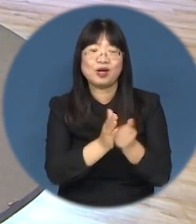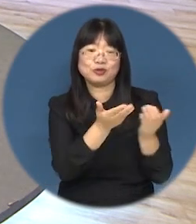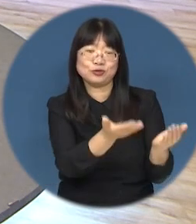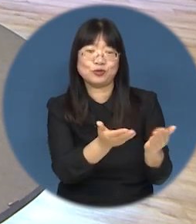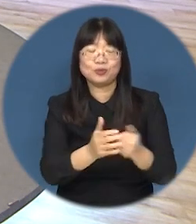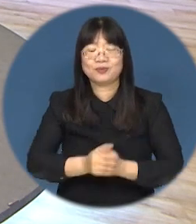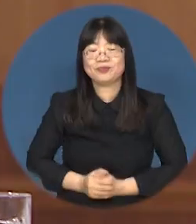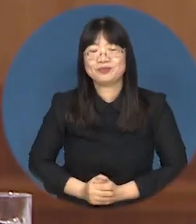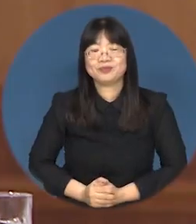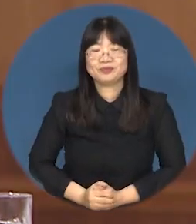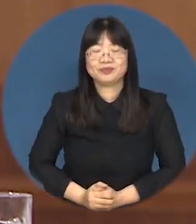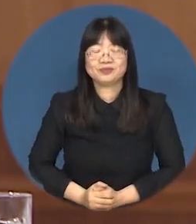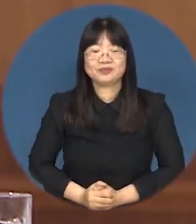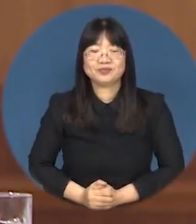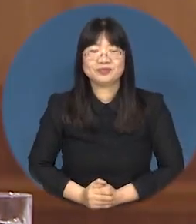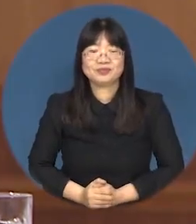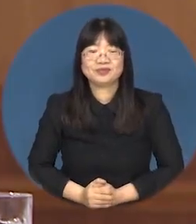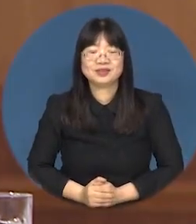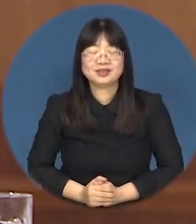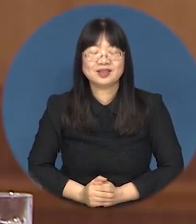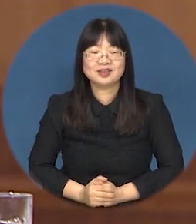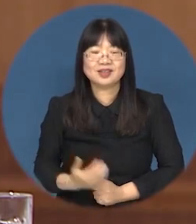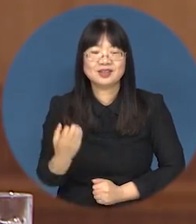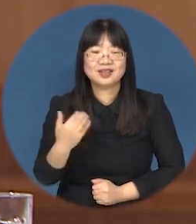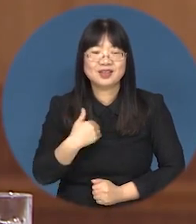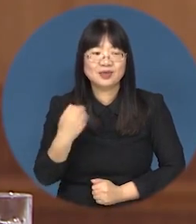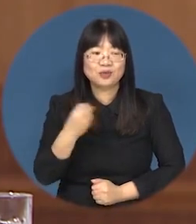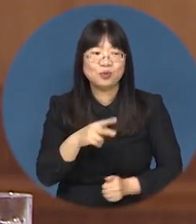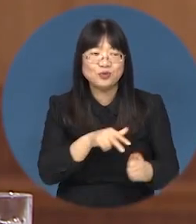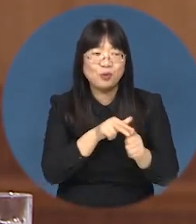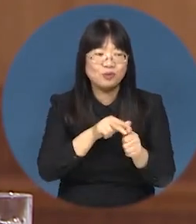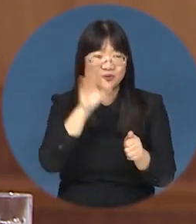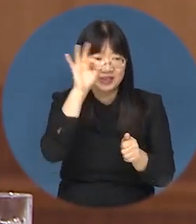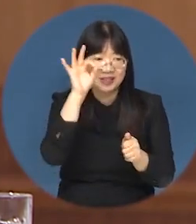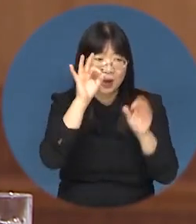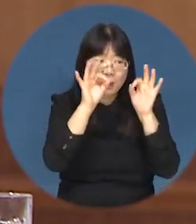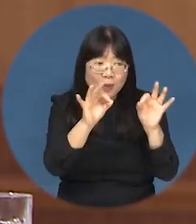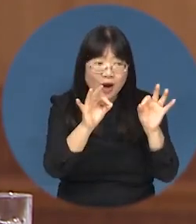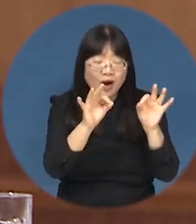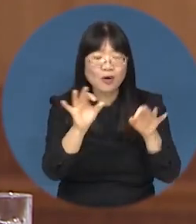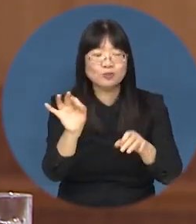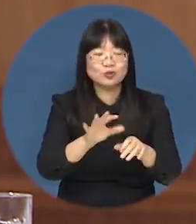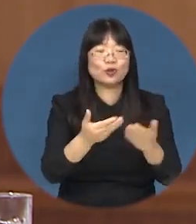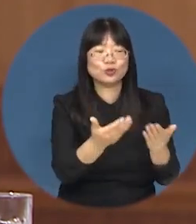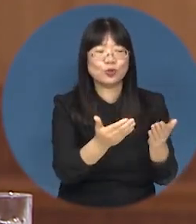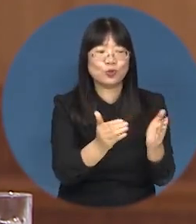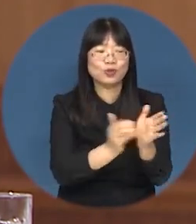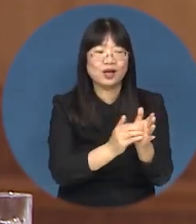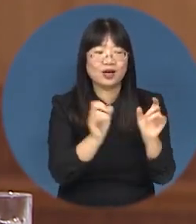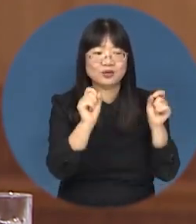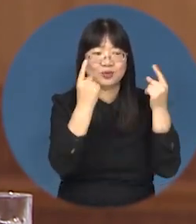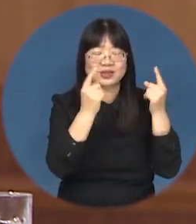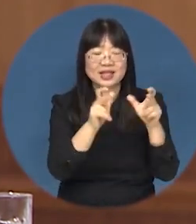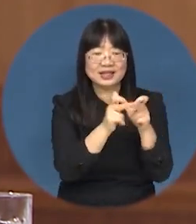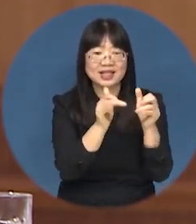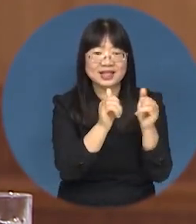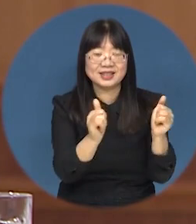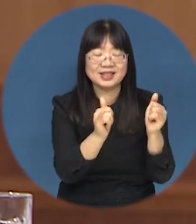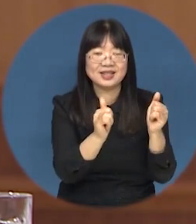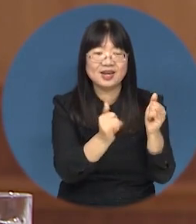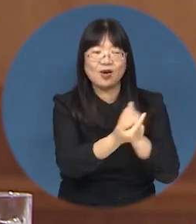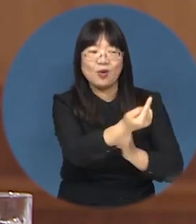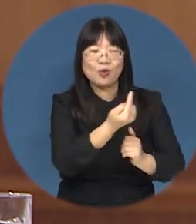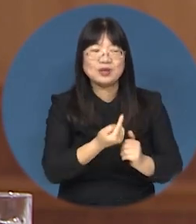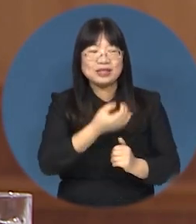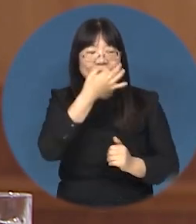예. 예. 그리고 제가 좀 이게 자료를 보니까 무료로 해주시는 것뿐만 아니라 네. 장애인분들이